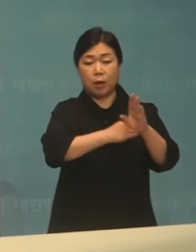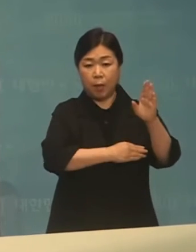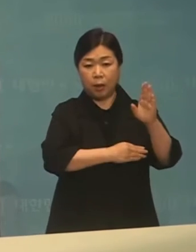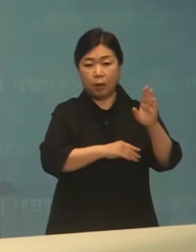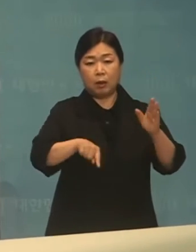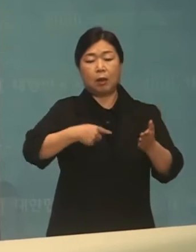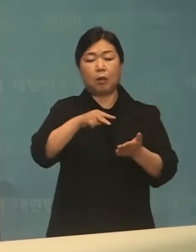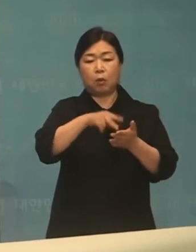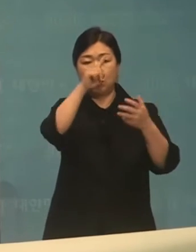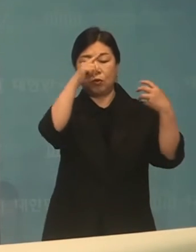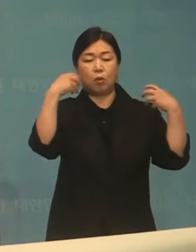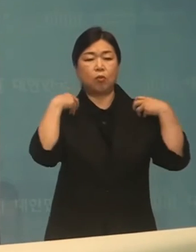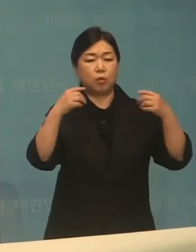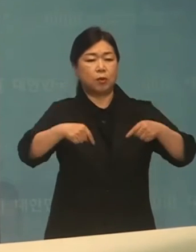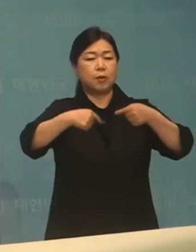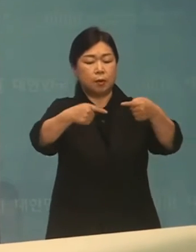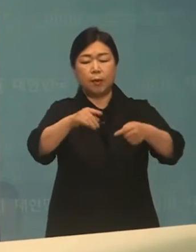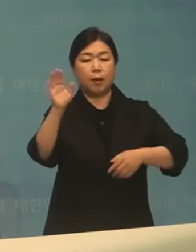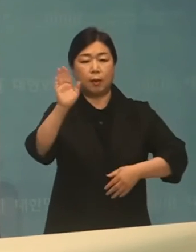않겠다고 하셨습니다.